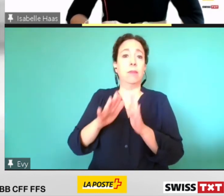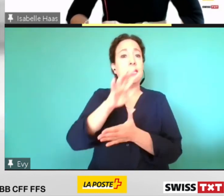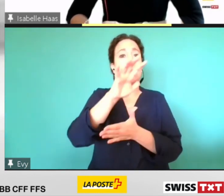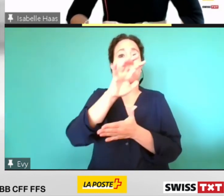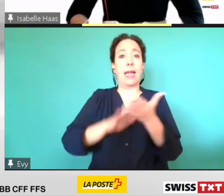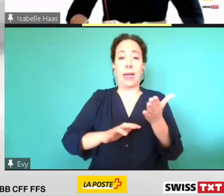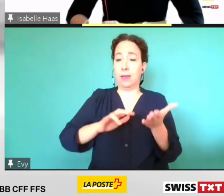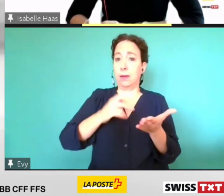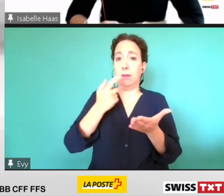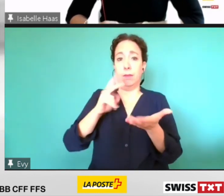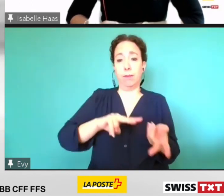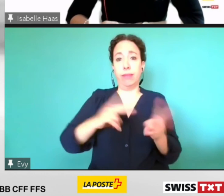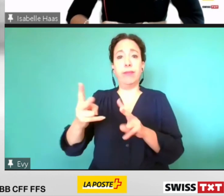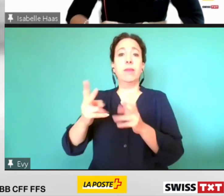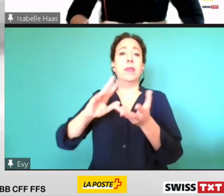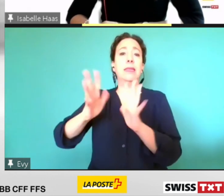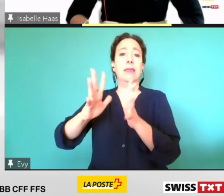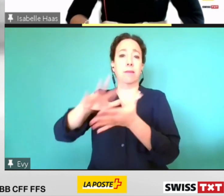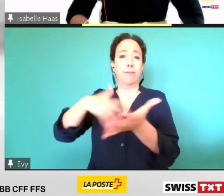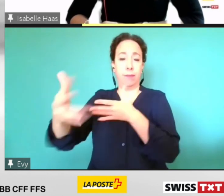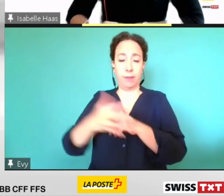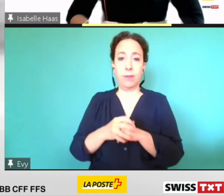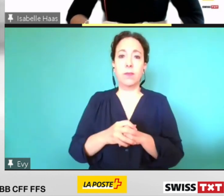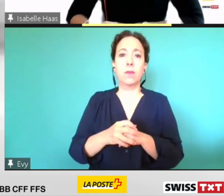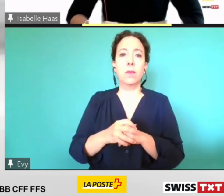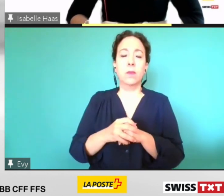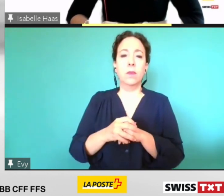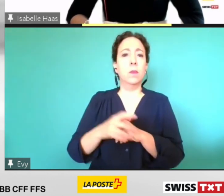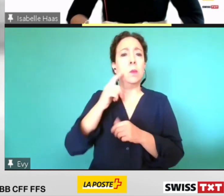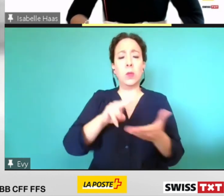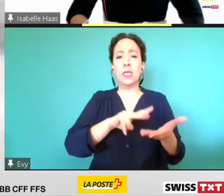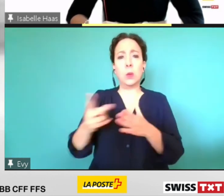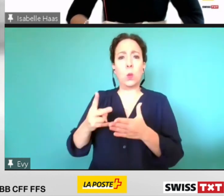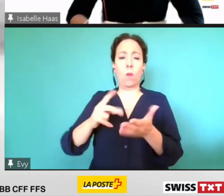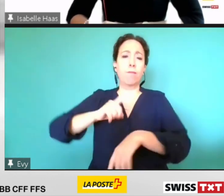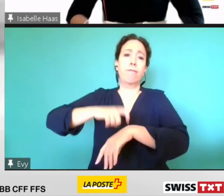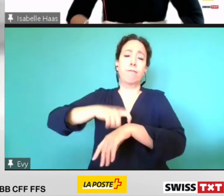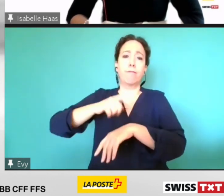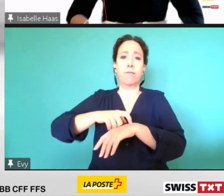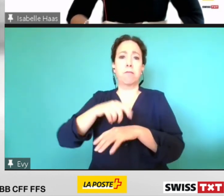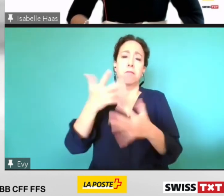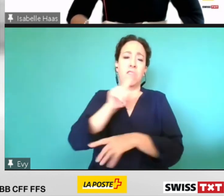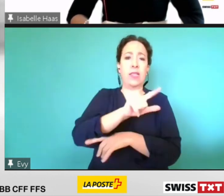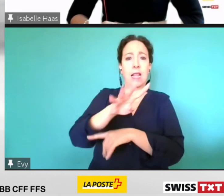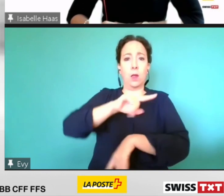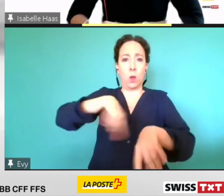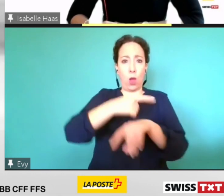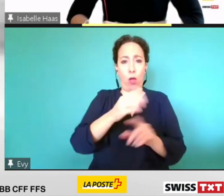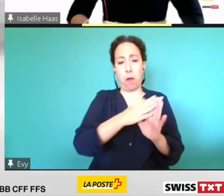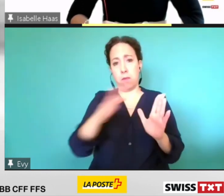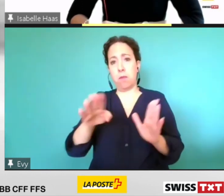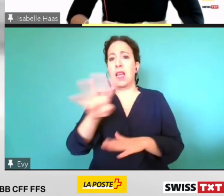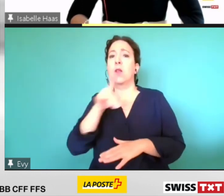en langue des signes. Le temps requis pour la traduction est compris entre 24 heures et 4 jours